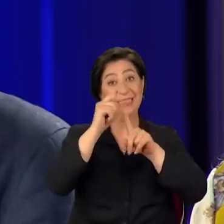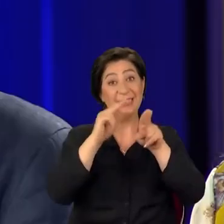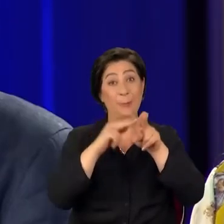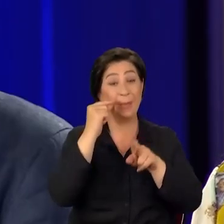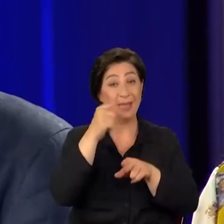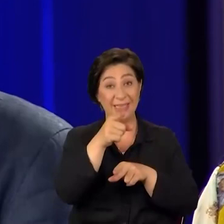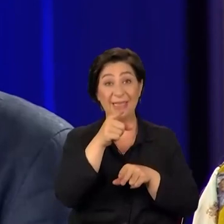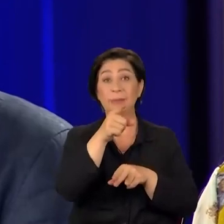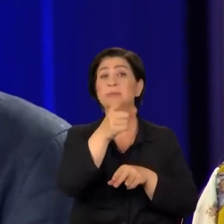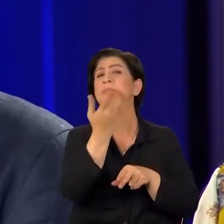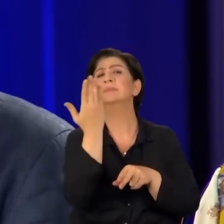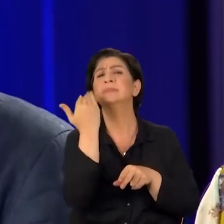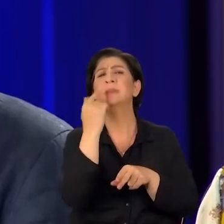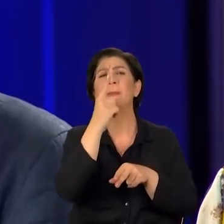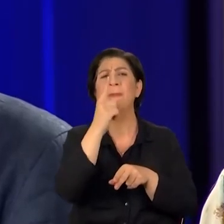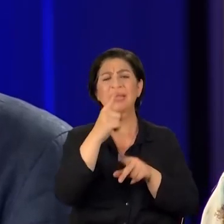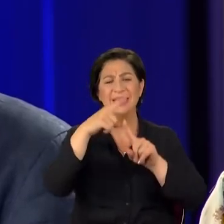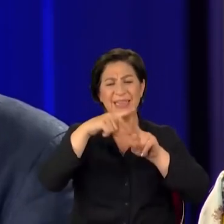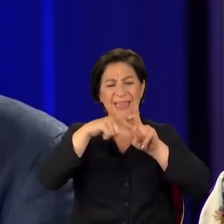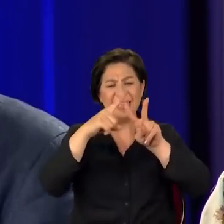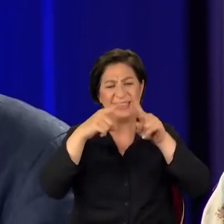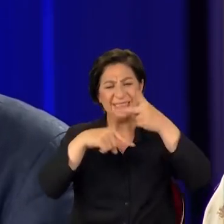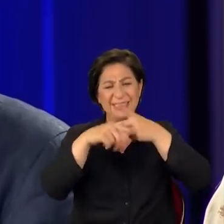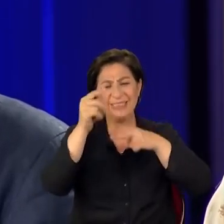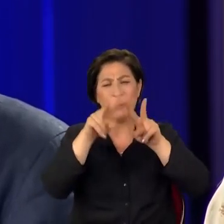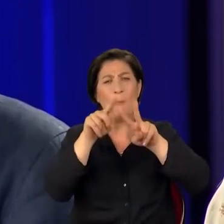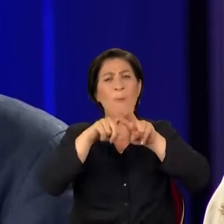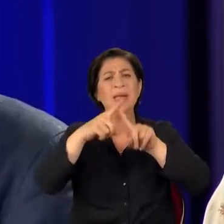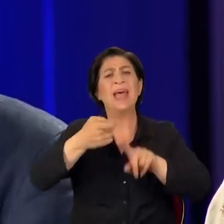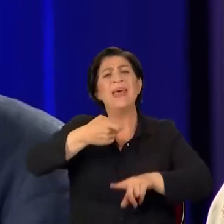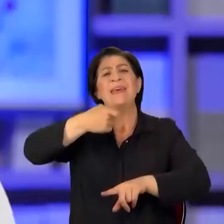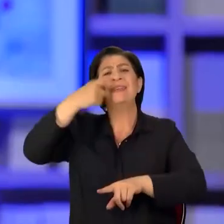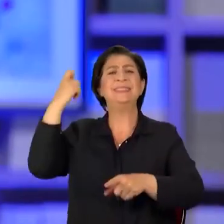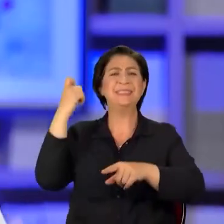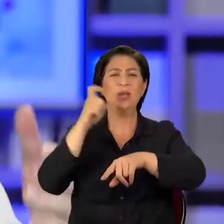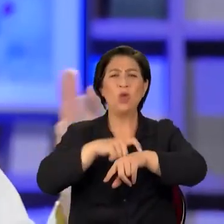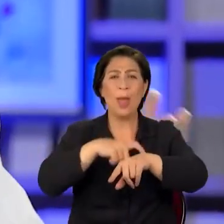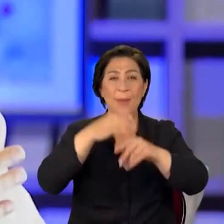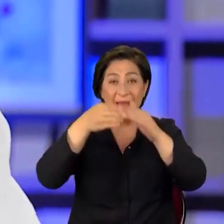Sadık Bey'le biz sizle bir Tanzimat Efendisi meselesine girip sonra da asıl sizin konunuza